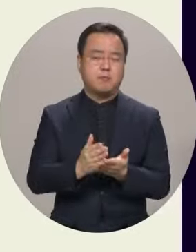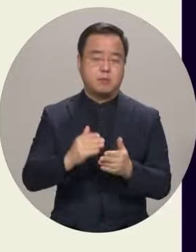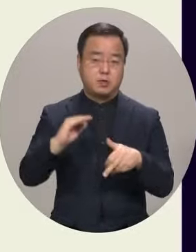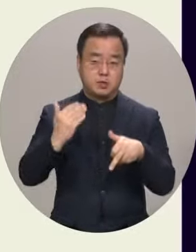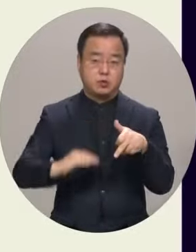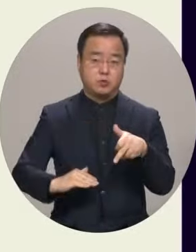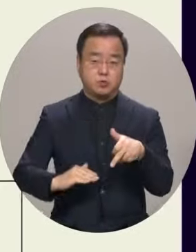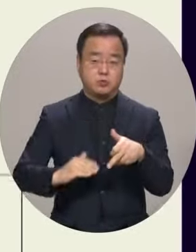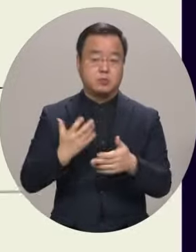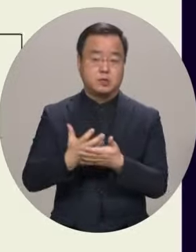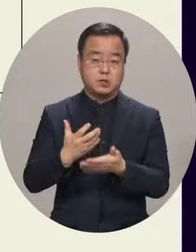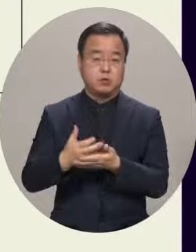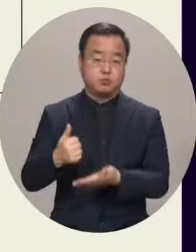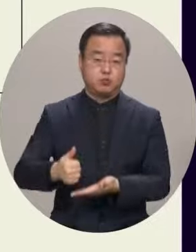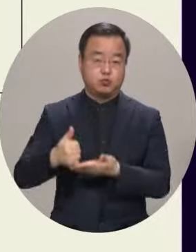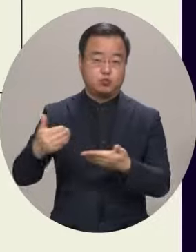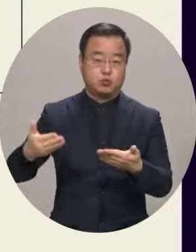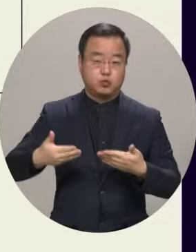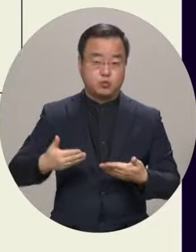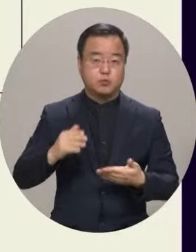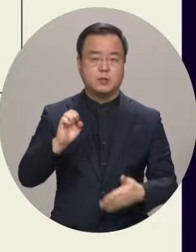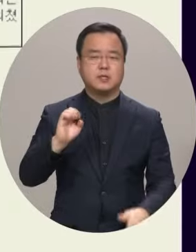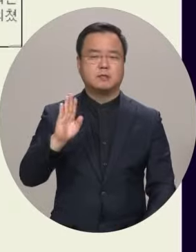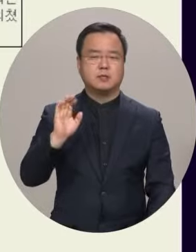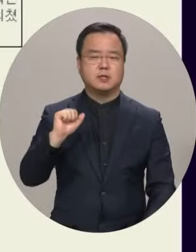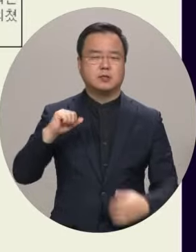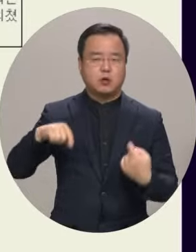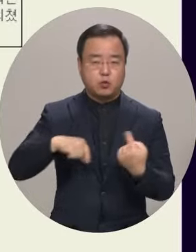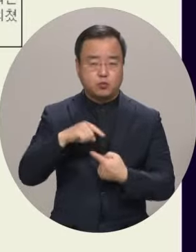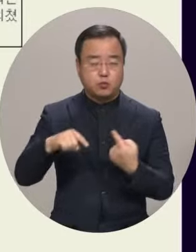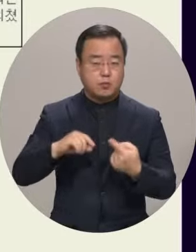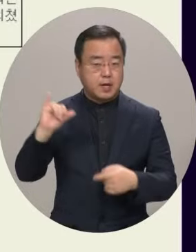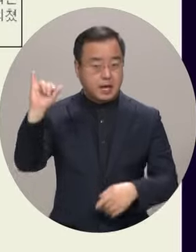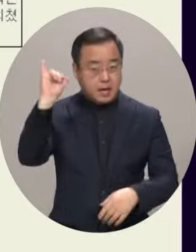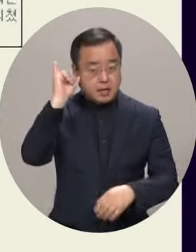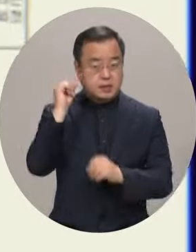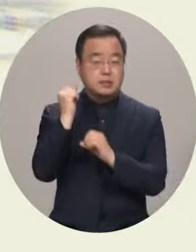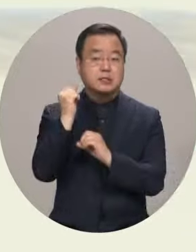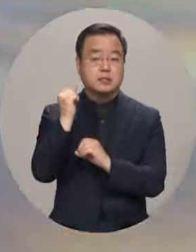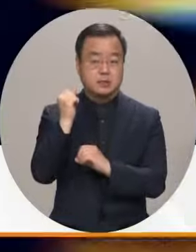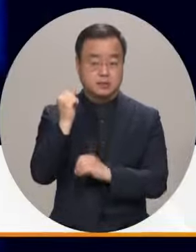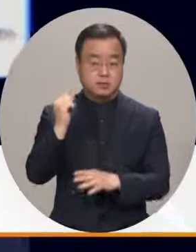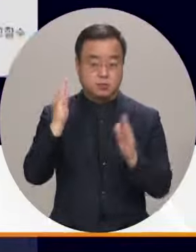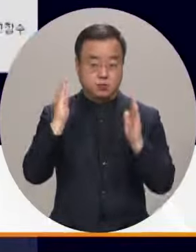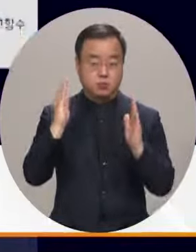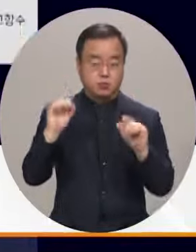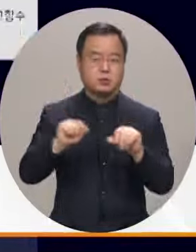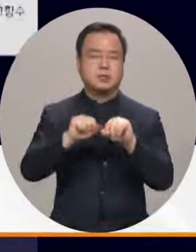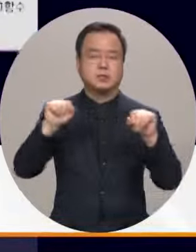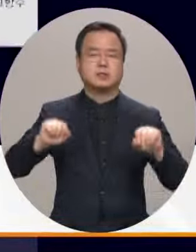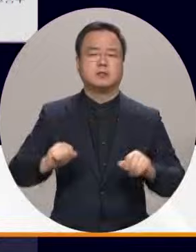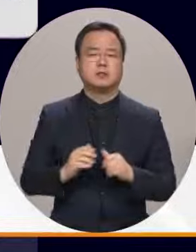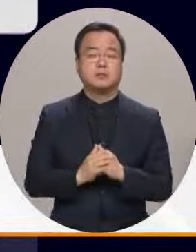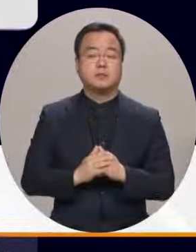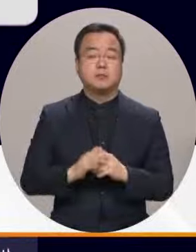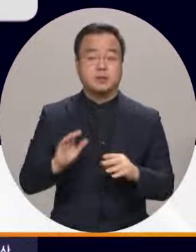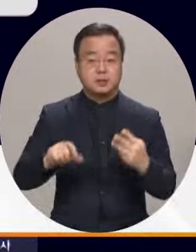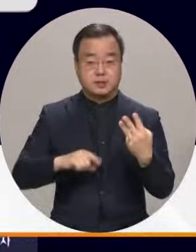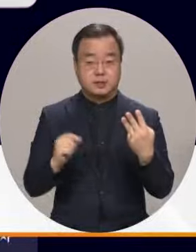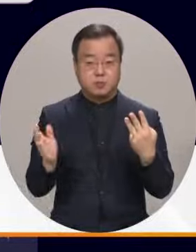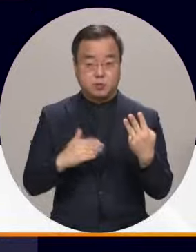입니다 EBS 운영하는 인공지능 기반 학습 관리 시스템입니다 새학기부터이